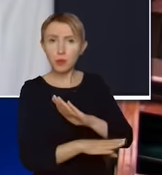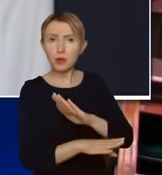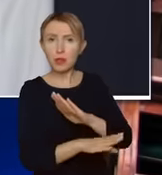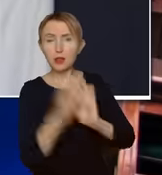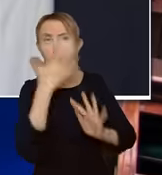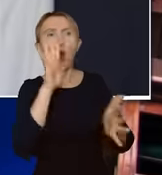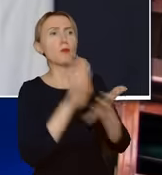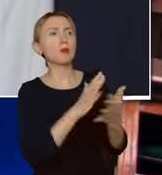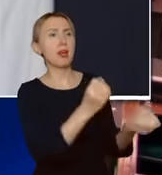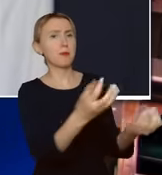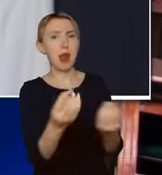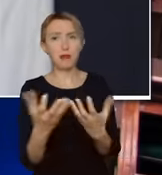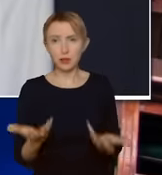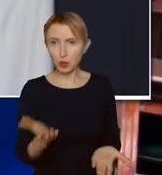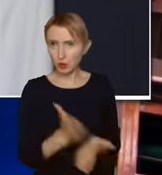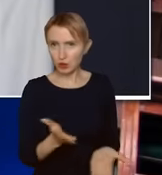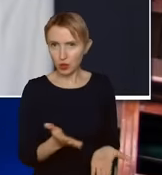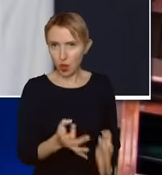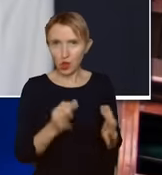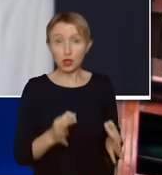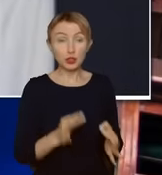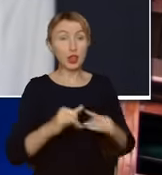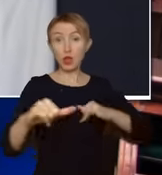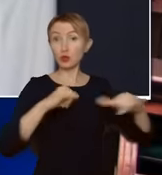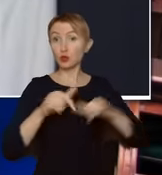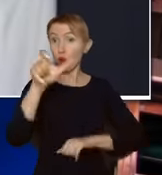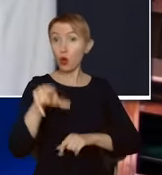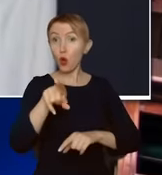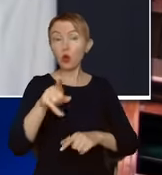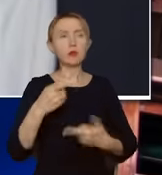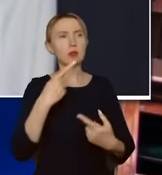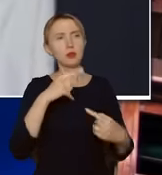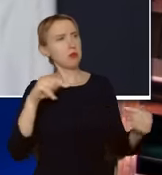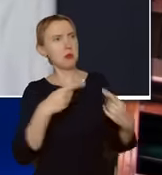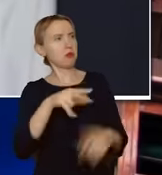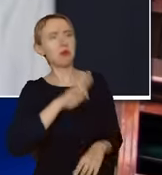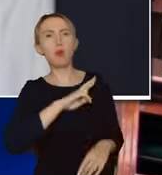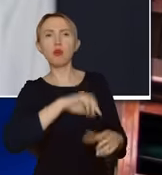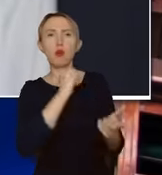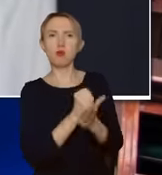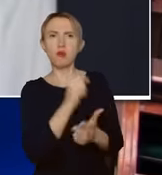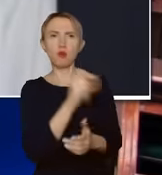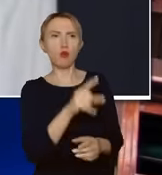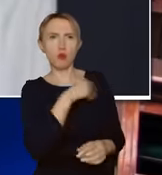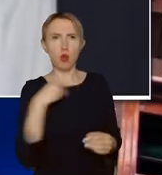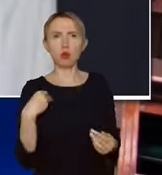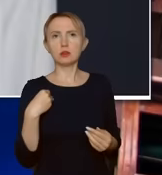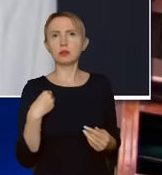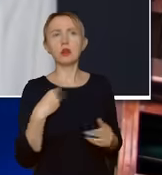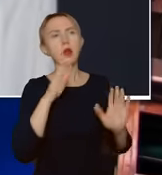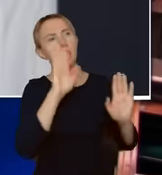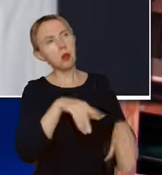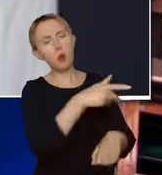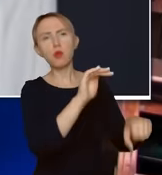opinii prawników, czyli tak naprawdę dzisiaj obecnie rządzący, jeśli nie będzie mi odpowiadało jakieś prawo, które w Polsce jest stanowione, powiedzą, że to są nasi koledzy, oni